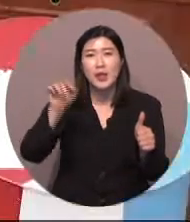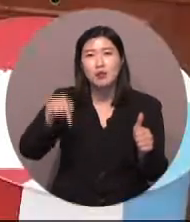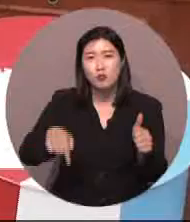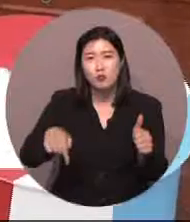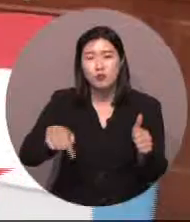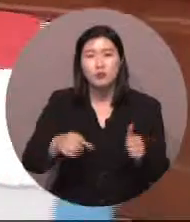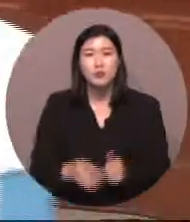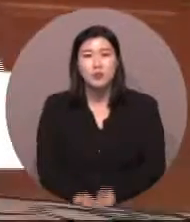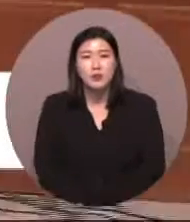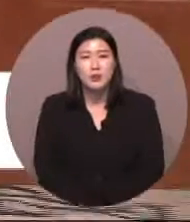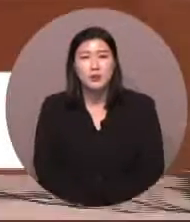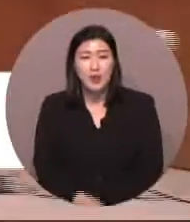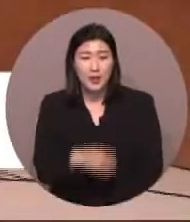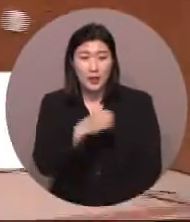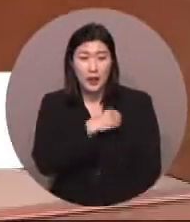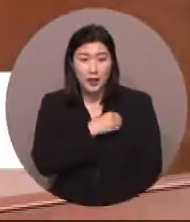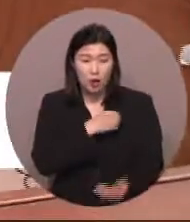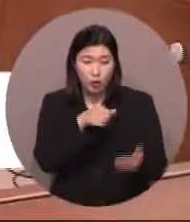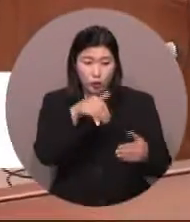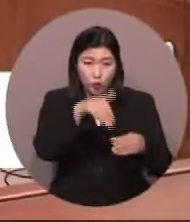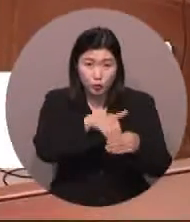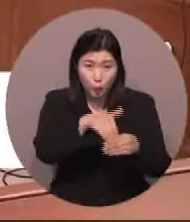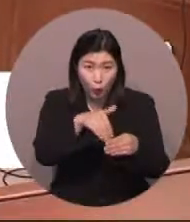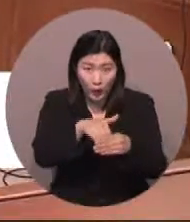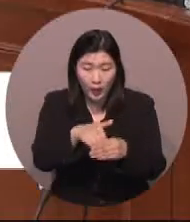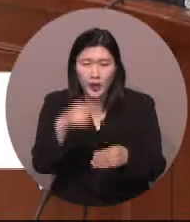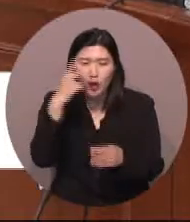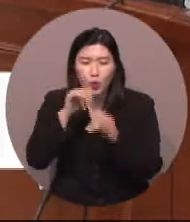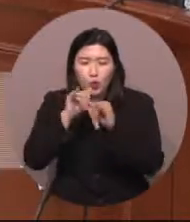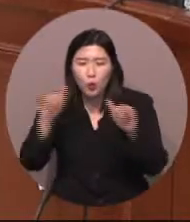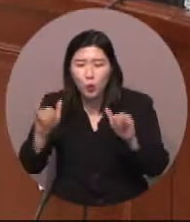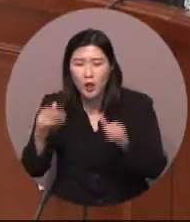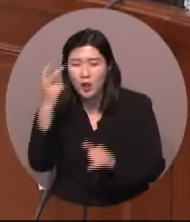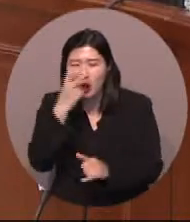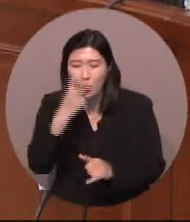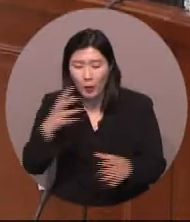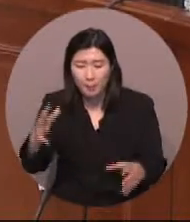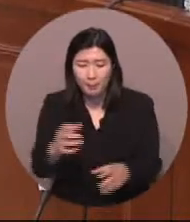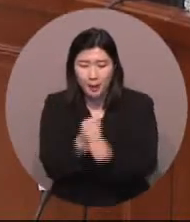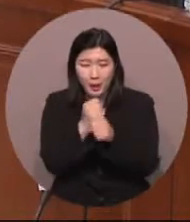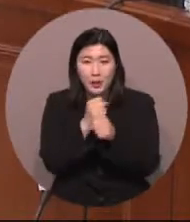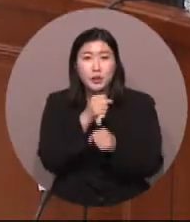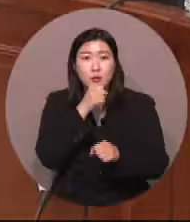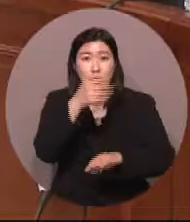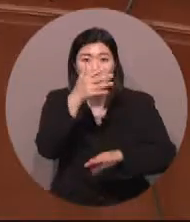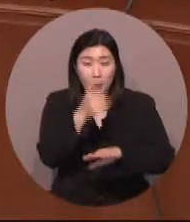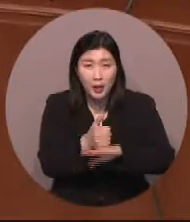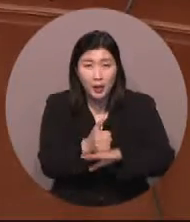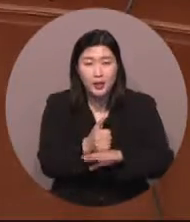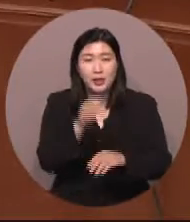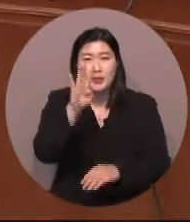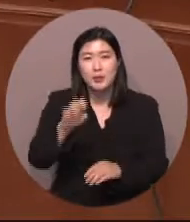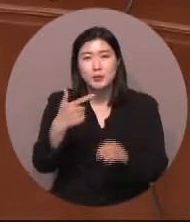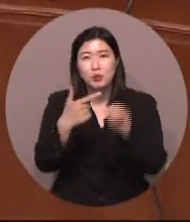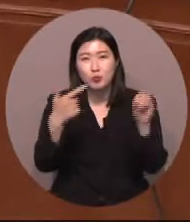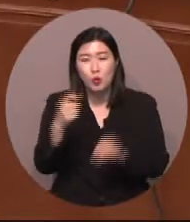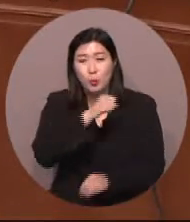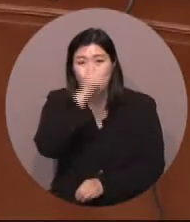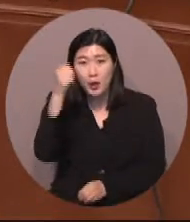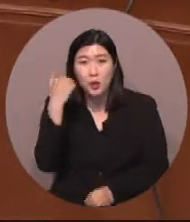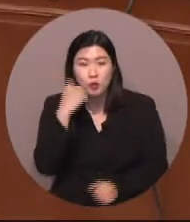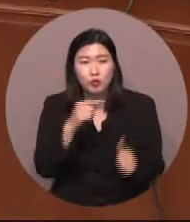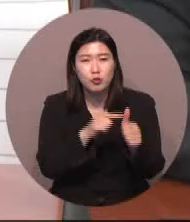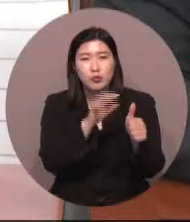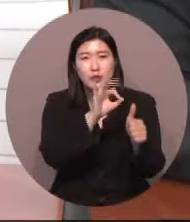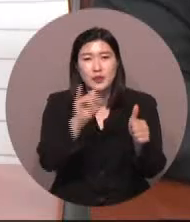마무리됐습니다. 책임당원 선거인단 투표와 일반 국민 여론조사를 절반씩 반영한 결과 46.58%의 득표율을 얻은